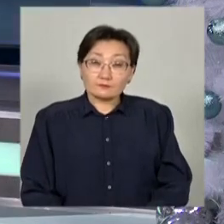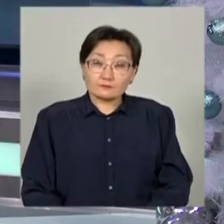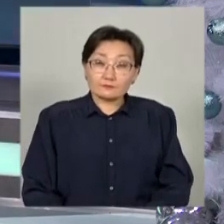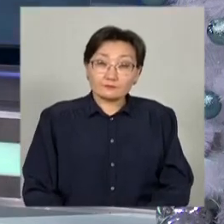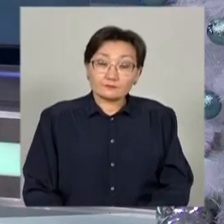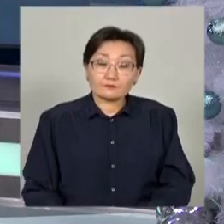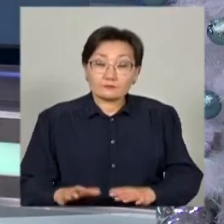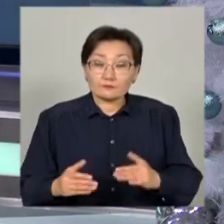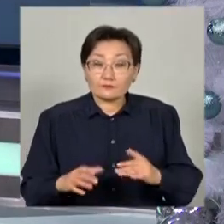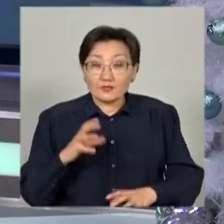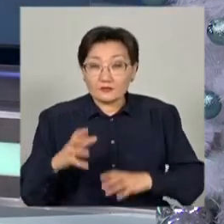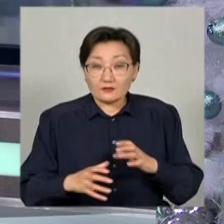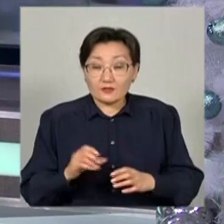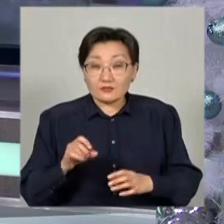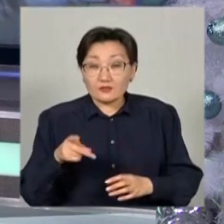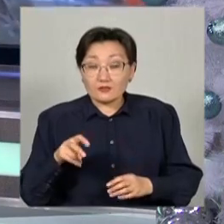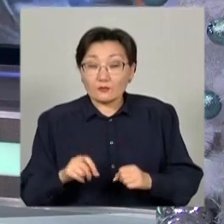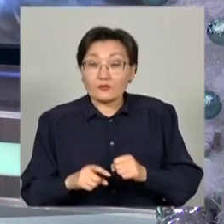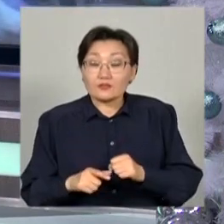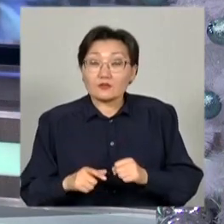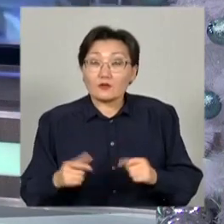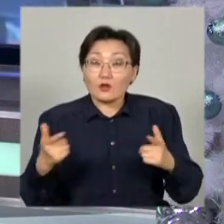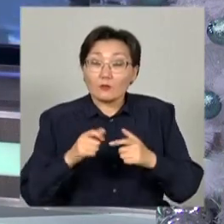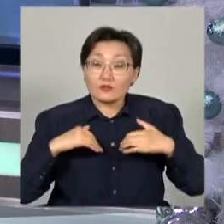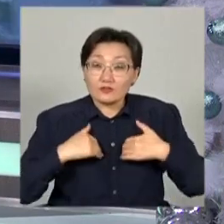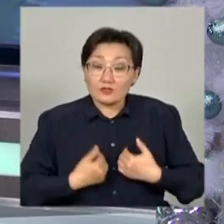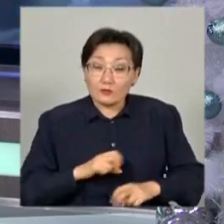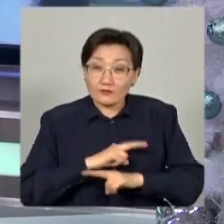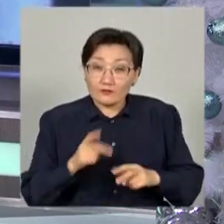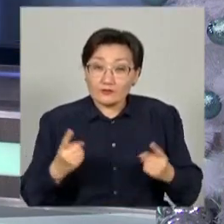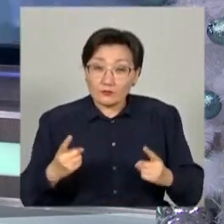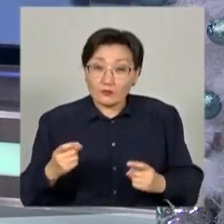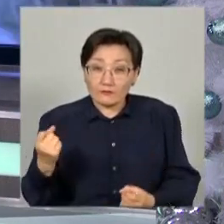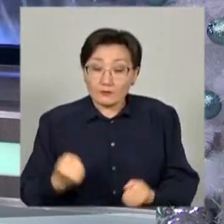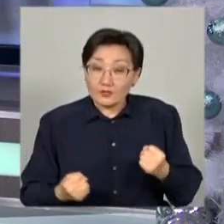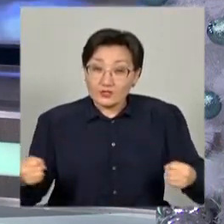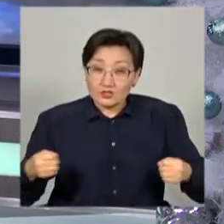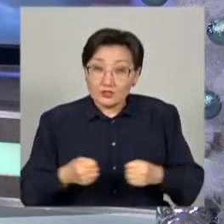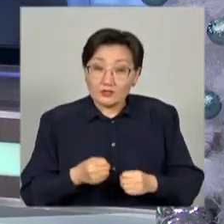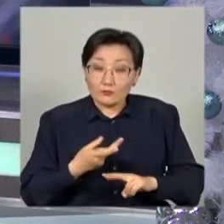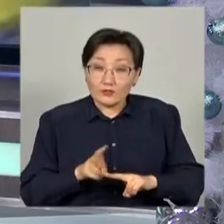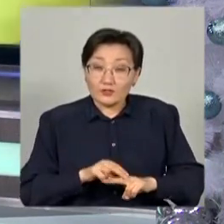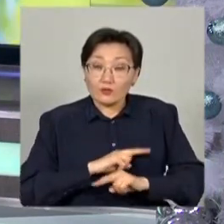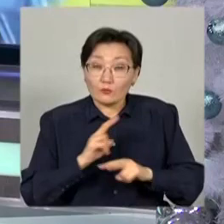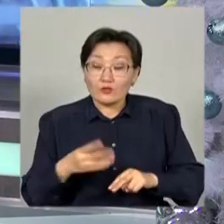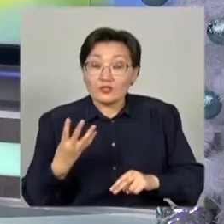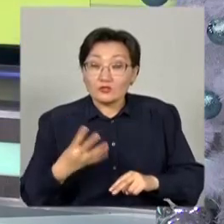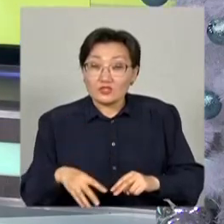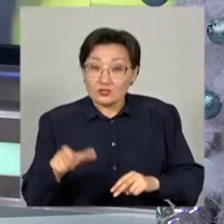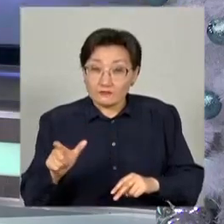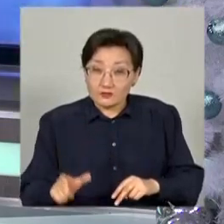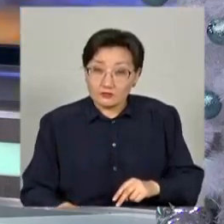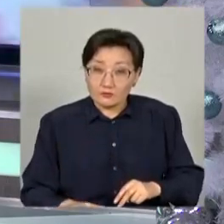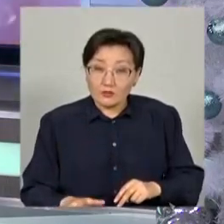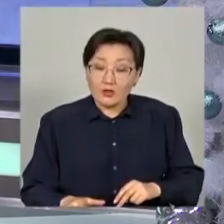И к событиям в мире. В Сенегале объявили траур по погибшим в крупной автокатастрофе, в которой скончались по меньшей мере 40